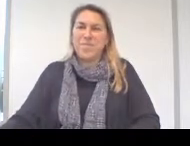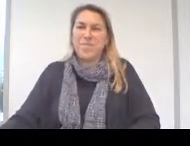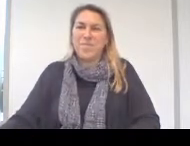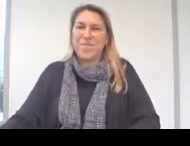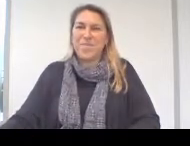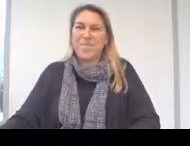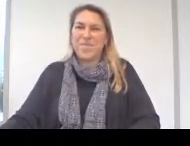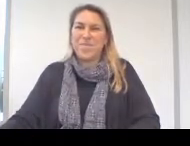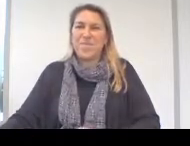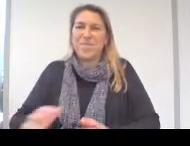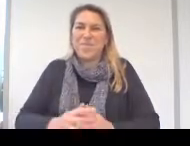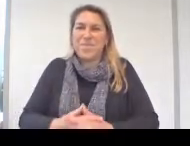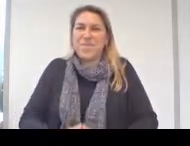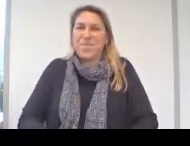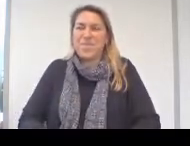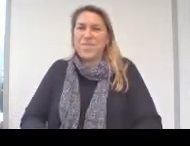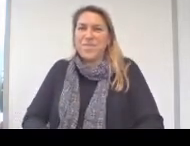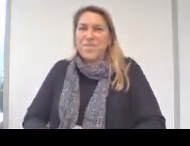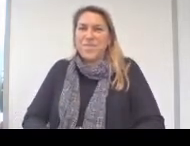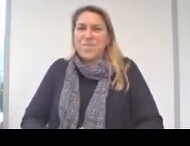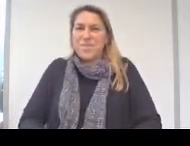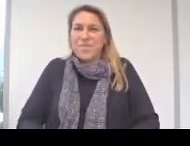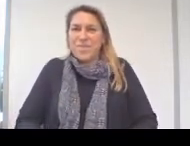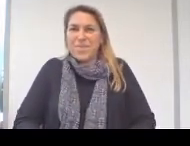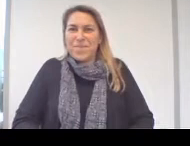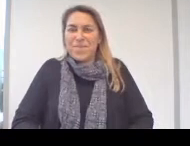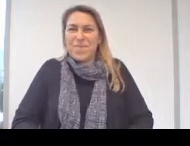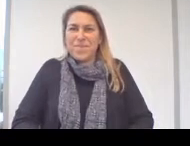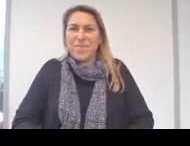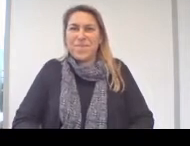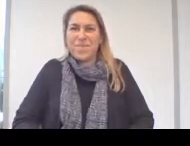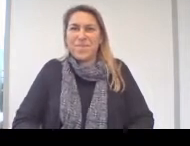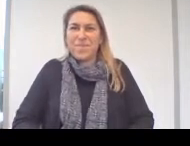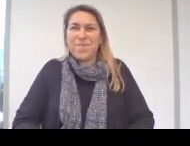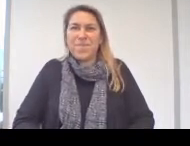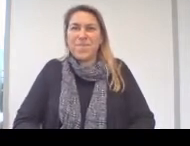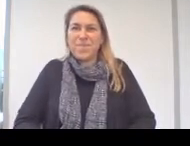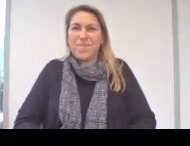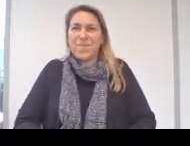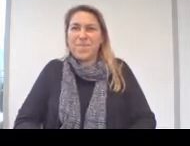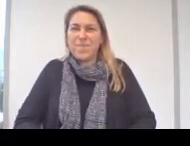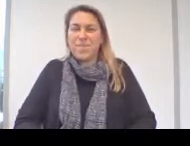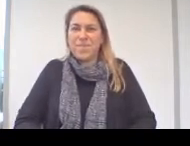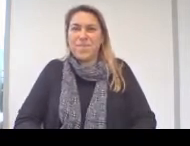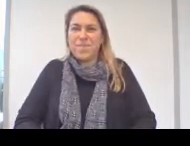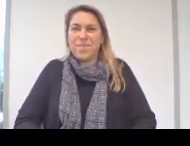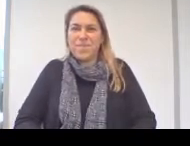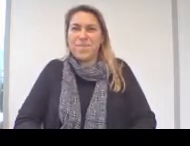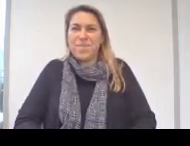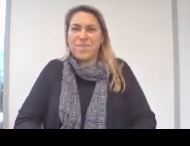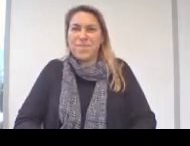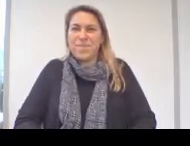de métiers comme les métiers de revenu manager dans certaines structures qui permettent d'optimiser la rentabilité de la structure par